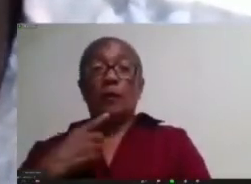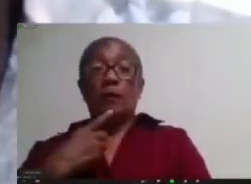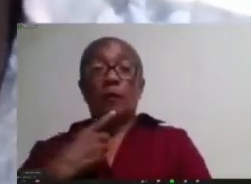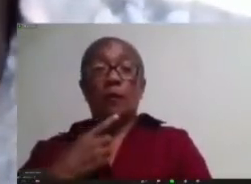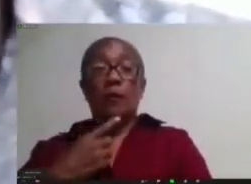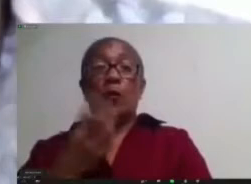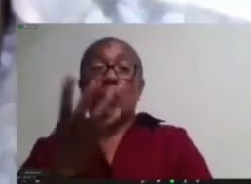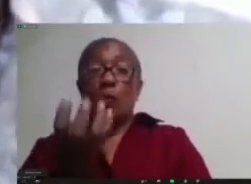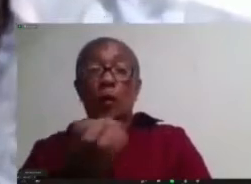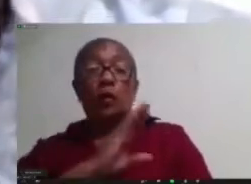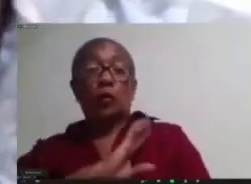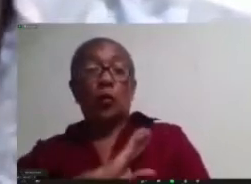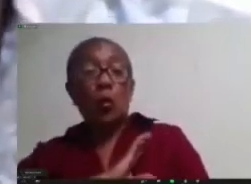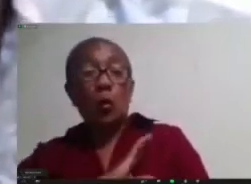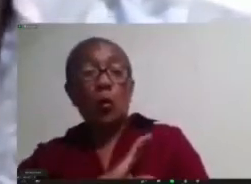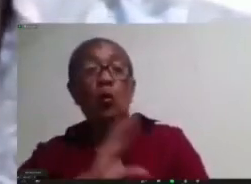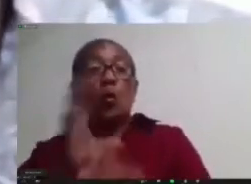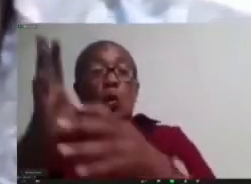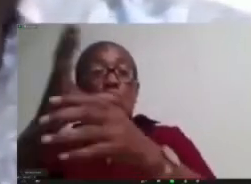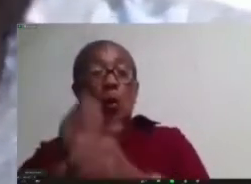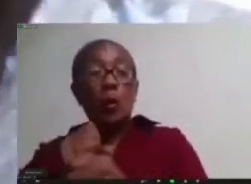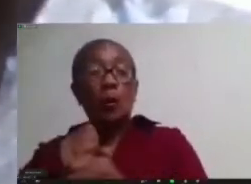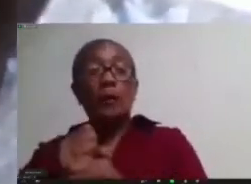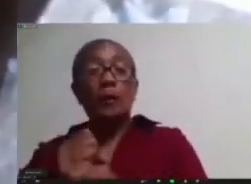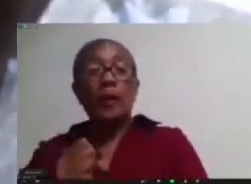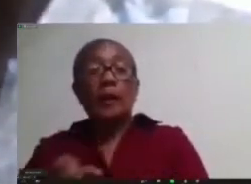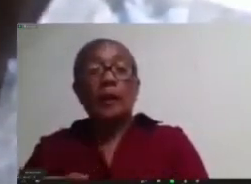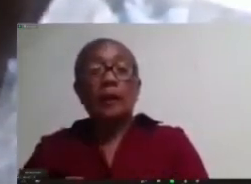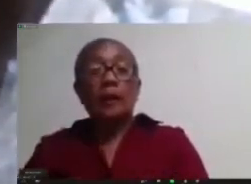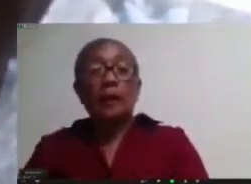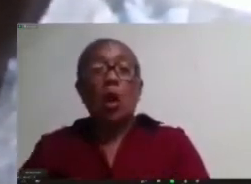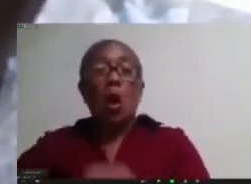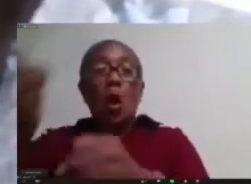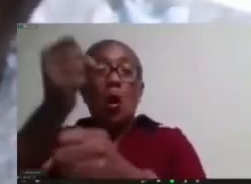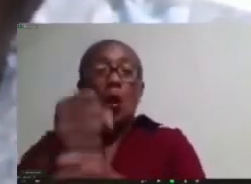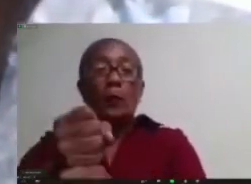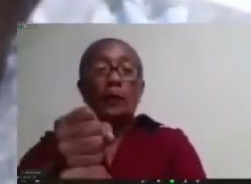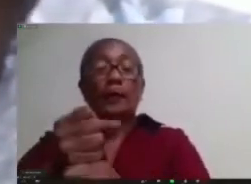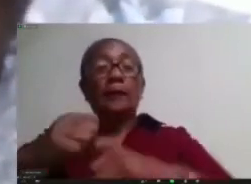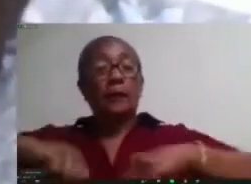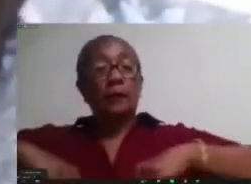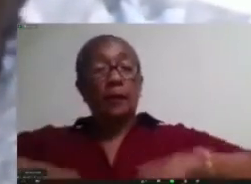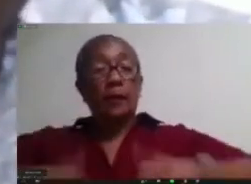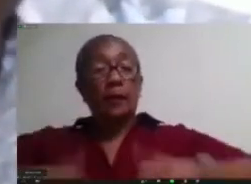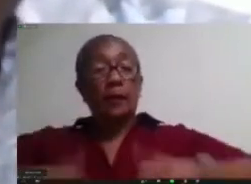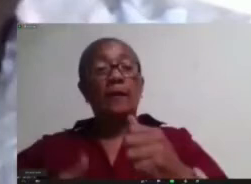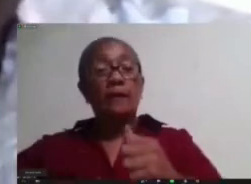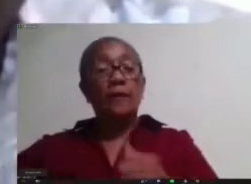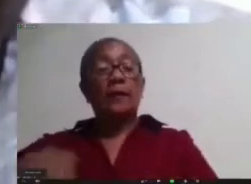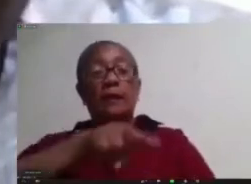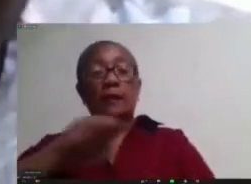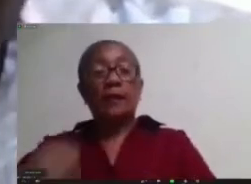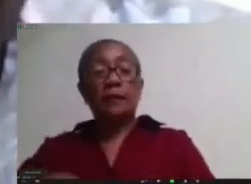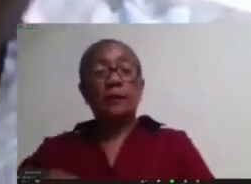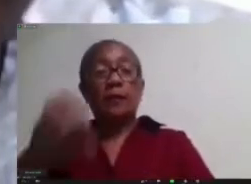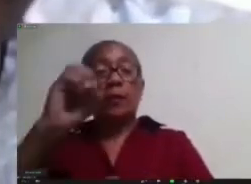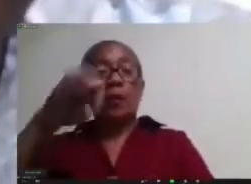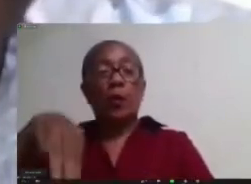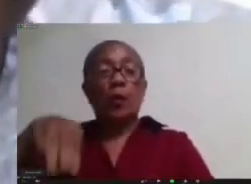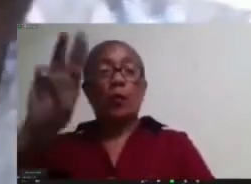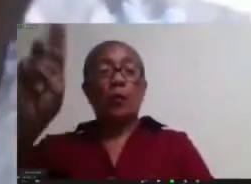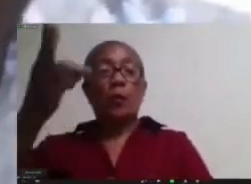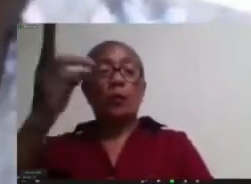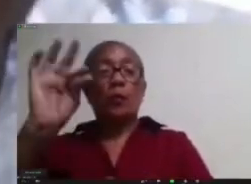verwachten assistentie ook bij de oprichting van de Nationale Ombudsman, ook